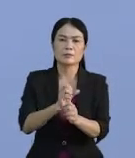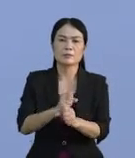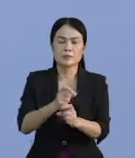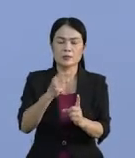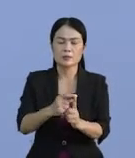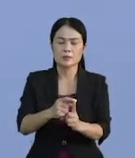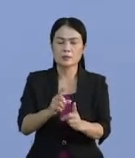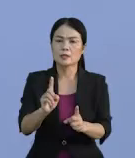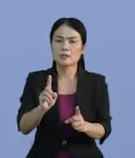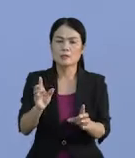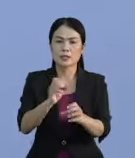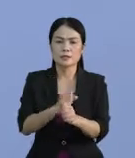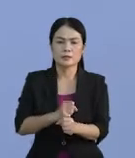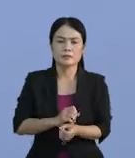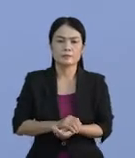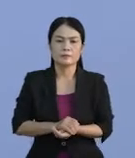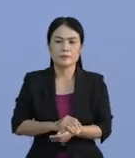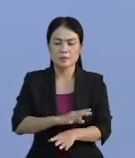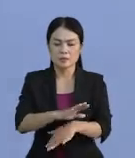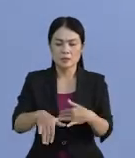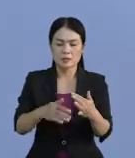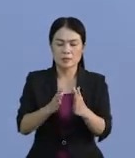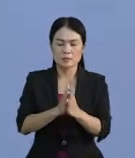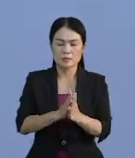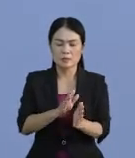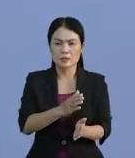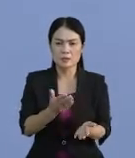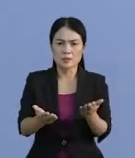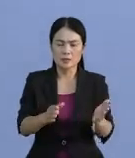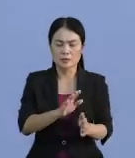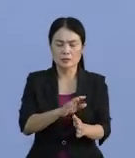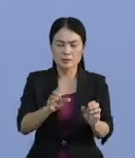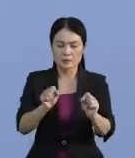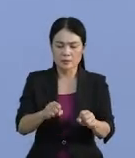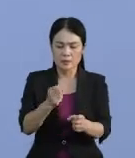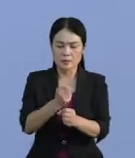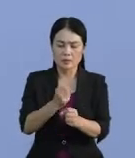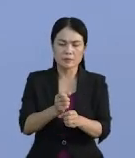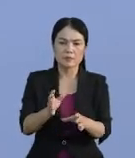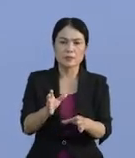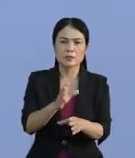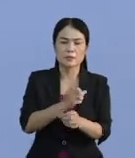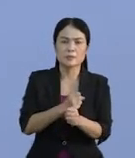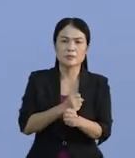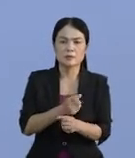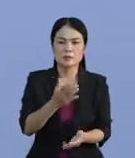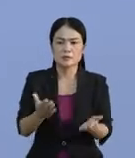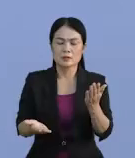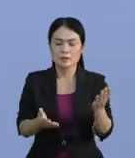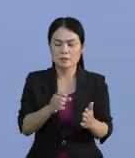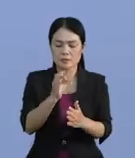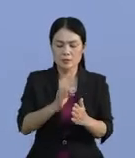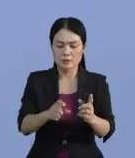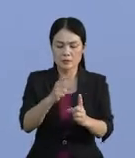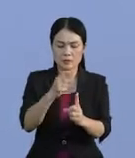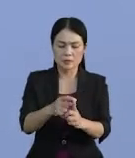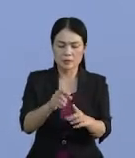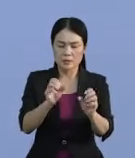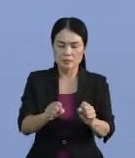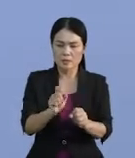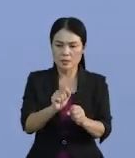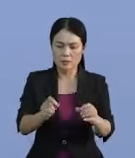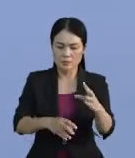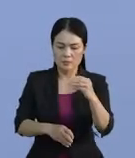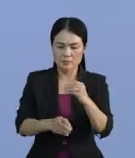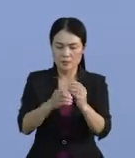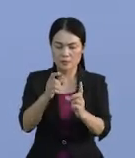ប្រើពាក្យណាក៏បានដែរបាទអរគុណលោកគ្រូគាត់ថាប្រហែលជាបងប្អូនអស់គ្នាអាចធ្វើបានហើយបើសិនជាបងប្អូនខ្វះពាក្យណាមួយយើងអាចចេះ